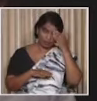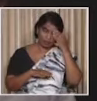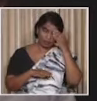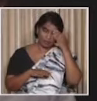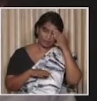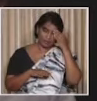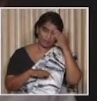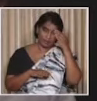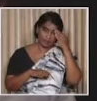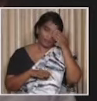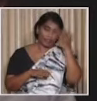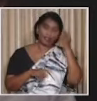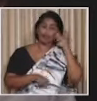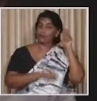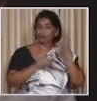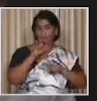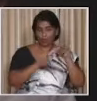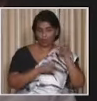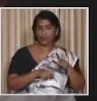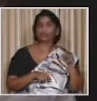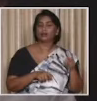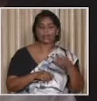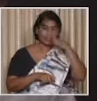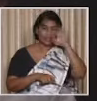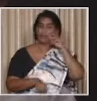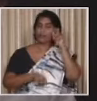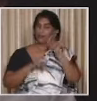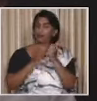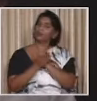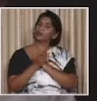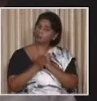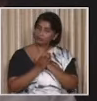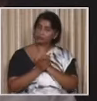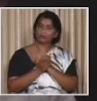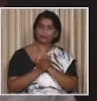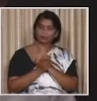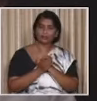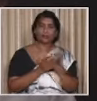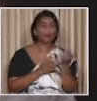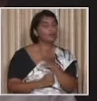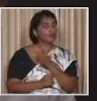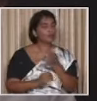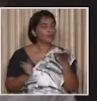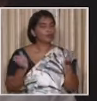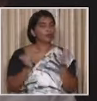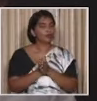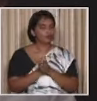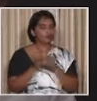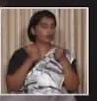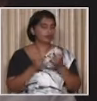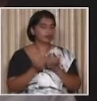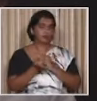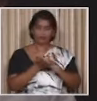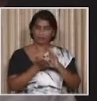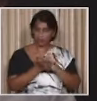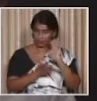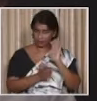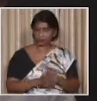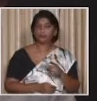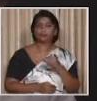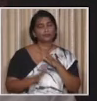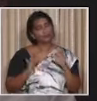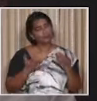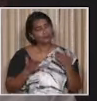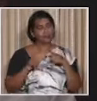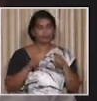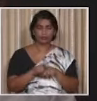ද්‍රවිඩ පුරවැසියන් සහ සිංහල සියලු පුරවැසියන් දෙපාර්ශවයටම යහපතක් සිද්ධ වෙලා තිබෙනවා. කෙසේ